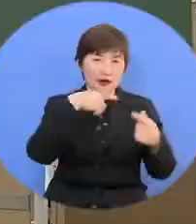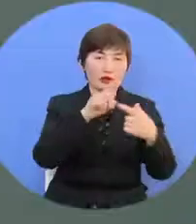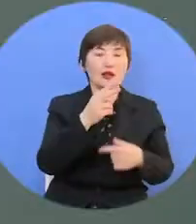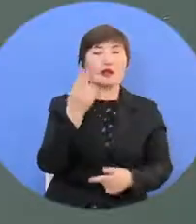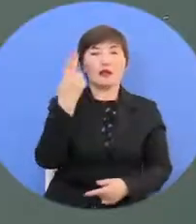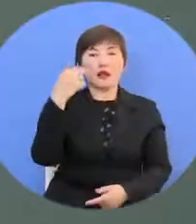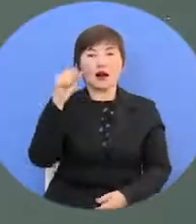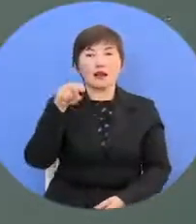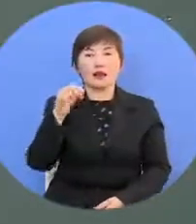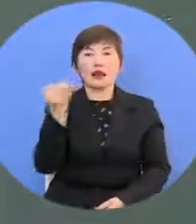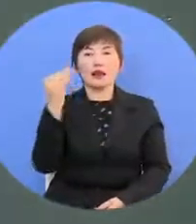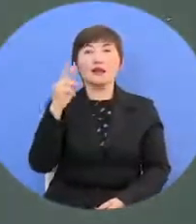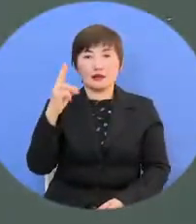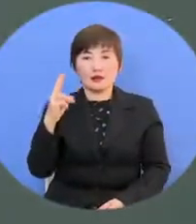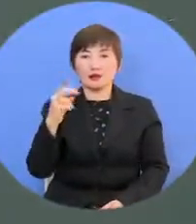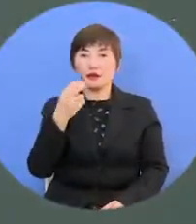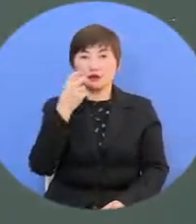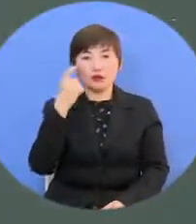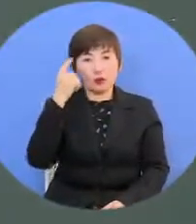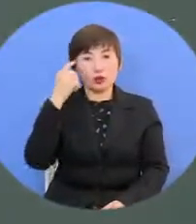далайцыг тодорхойлъё.